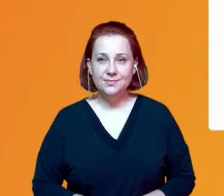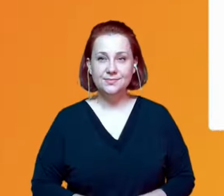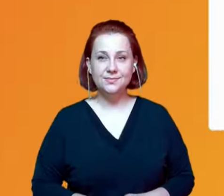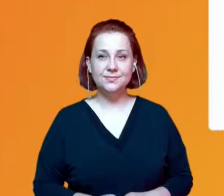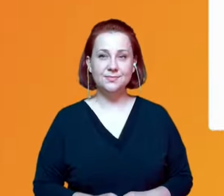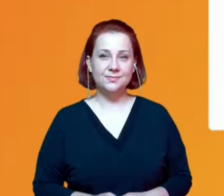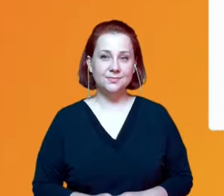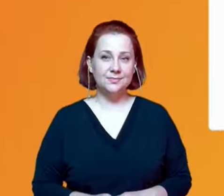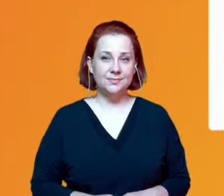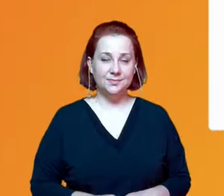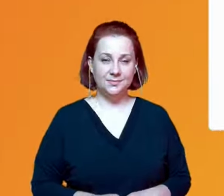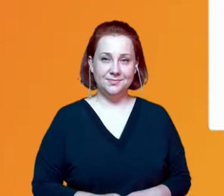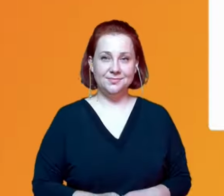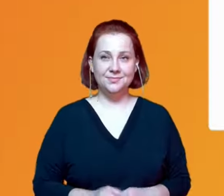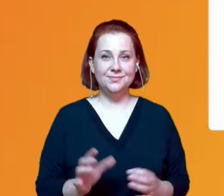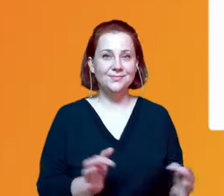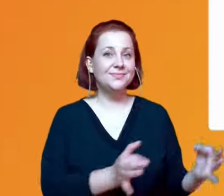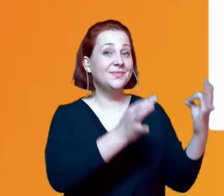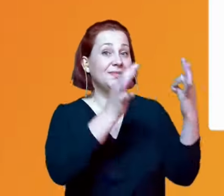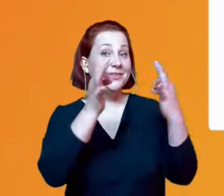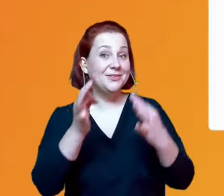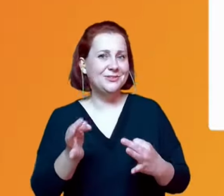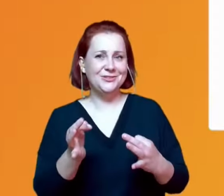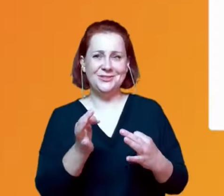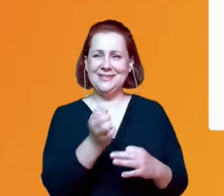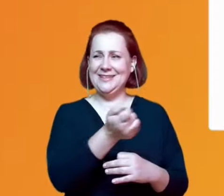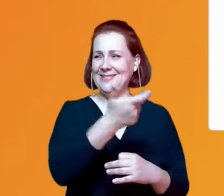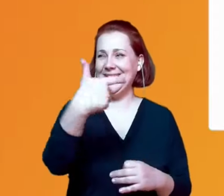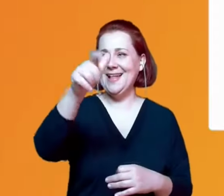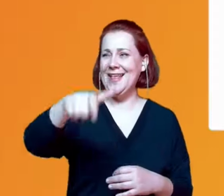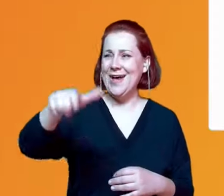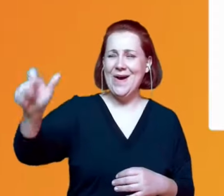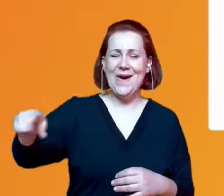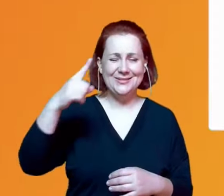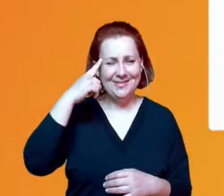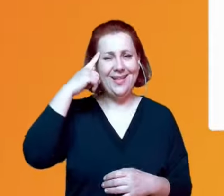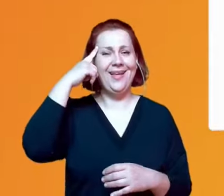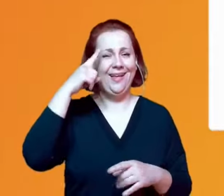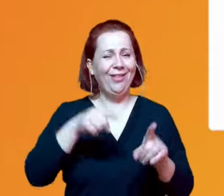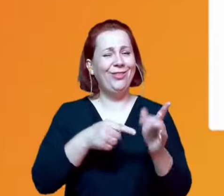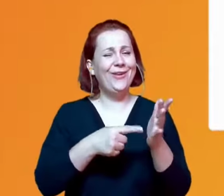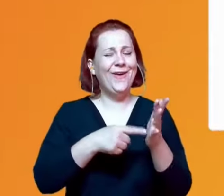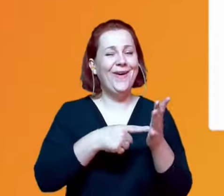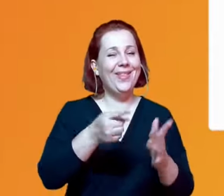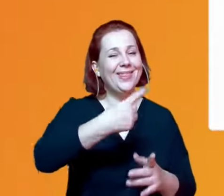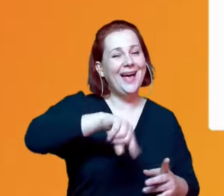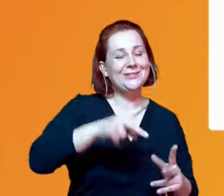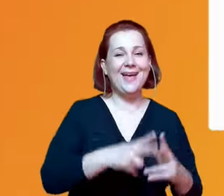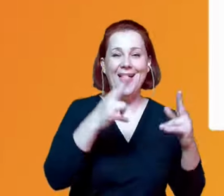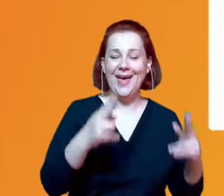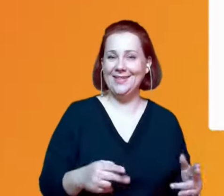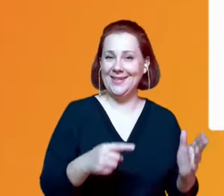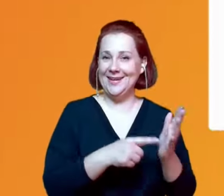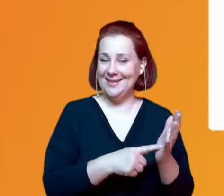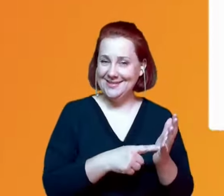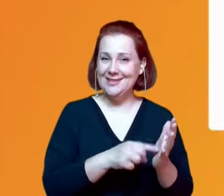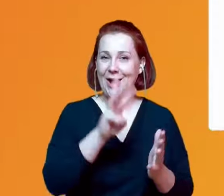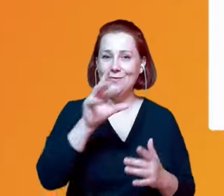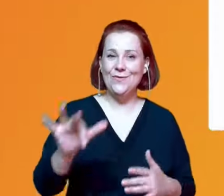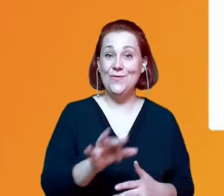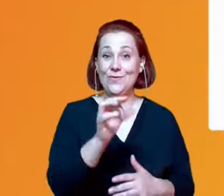po dziś dzień wiele osób wspomina tę edycję Światowego Forum Miejskiego z